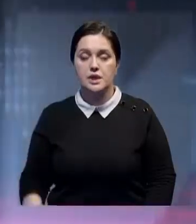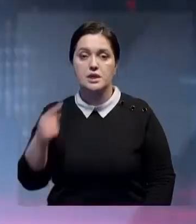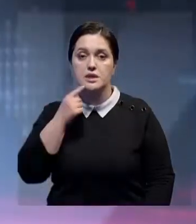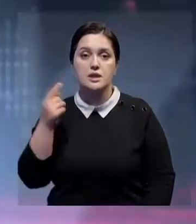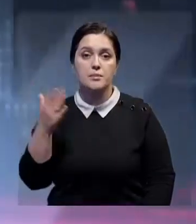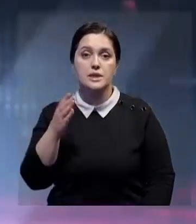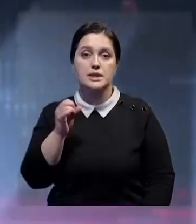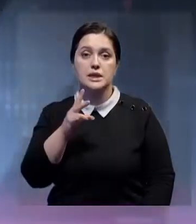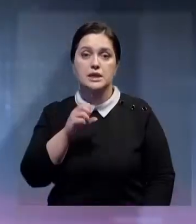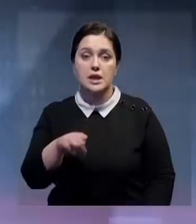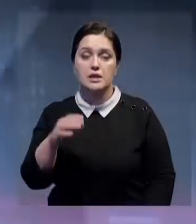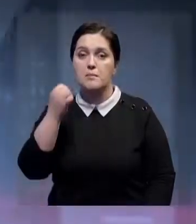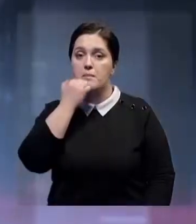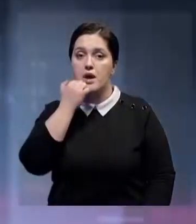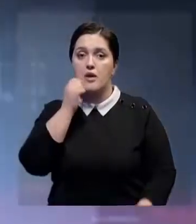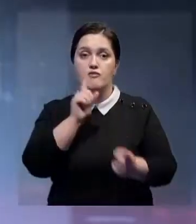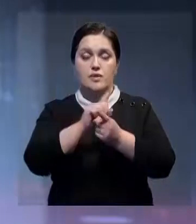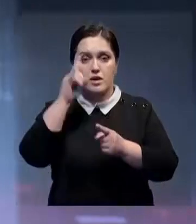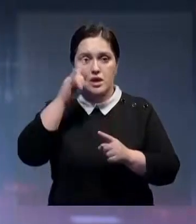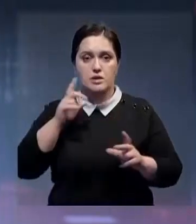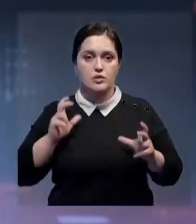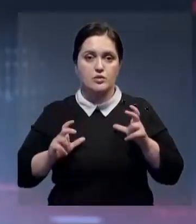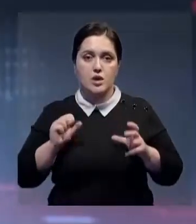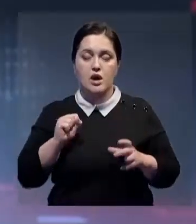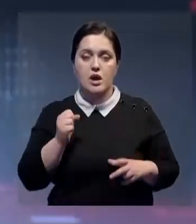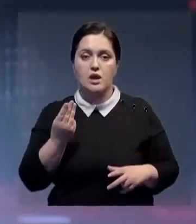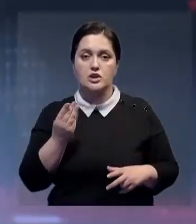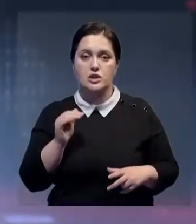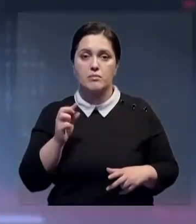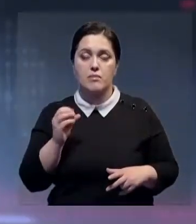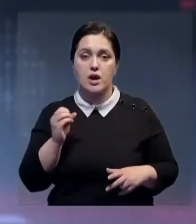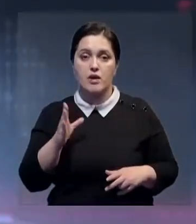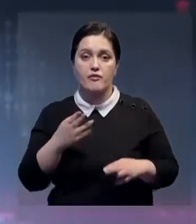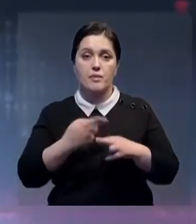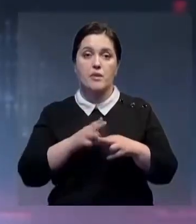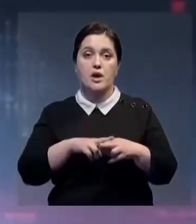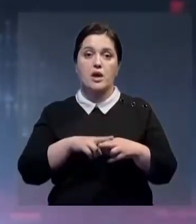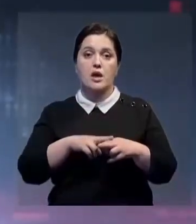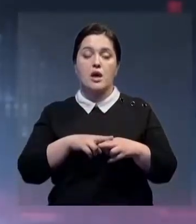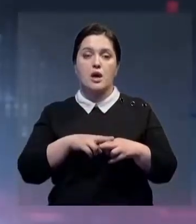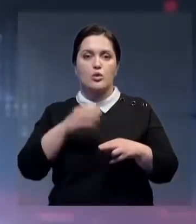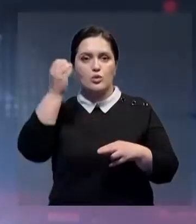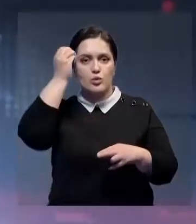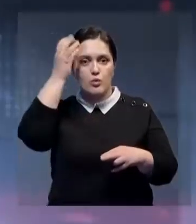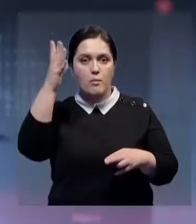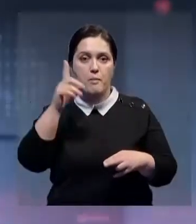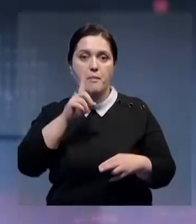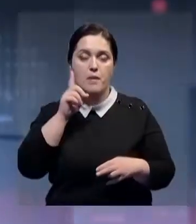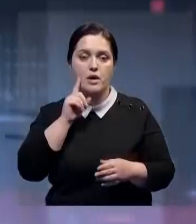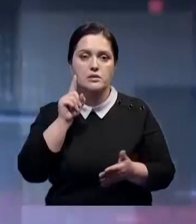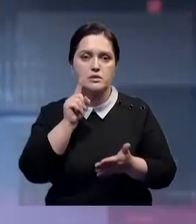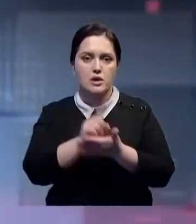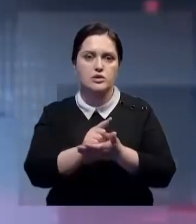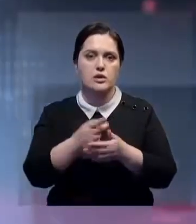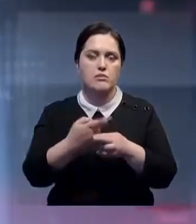Спикер Сената провел в Москве встречу с казахстанскими студентами. Маулен Ашимбаев акцентировал внимание на том, что именно талантливая молодежь должна